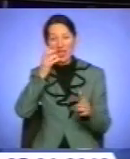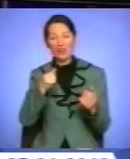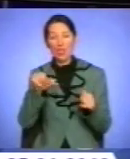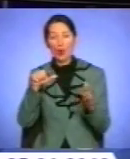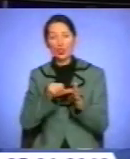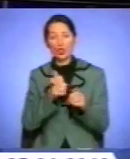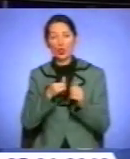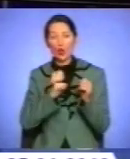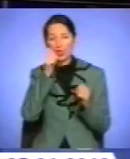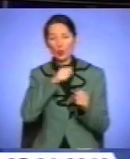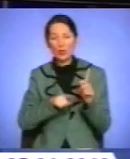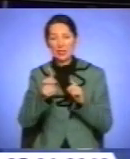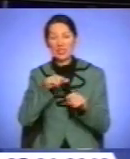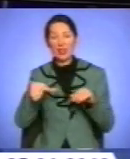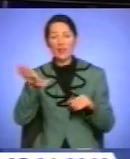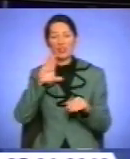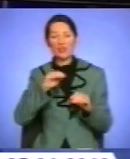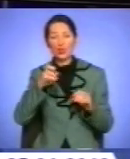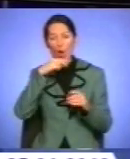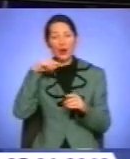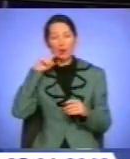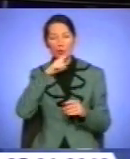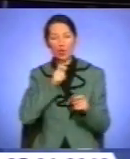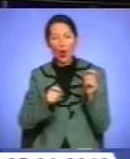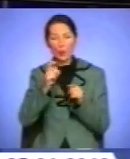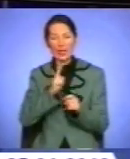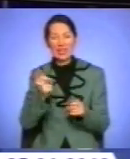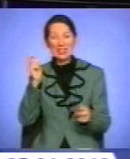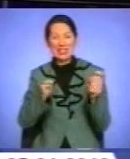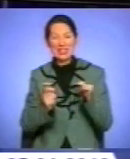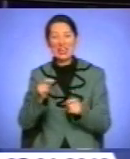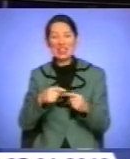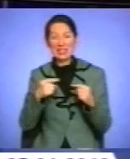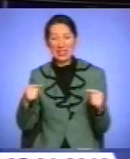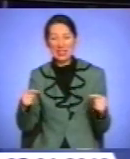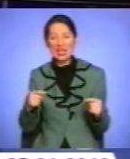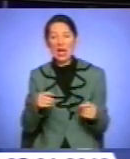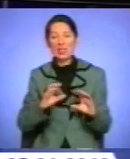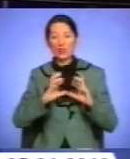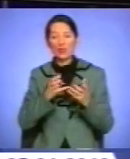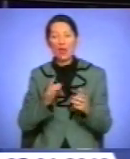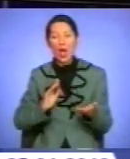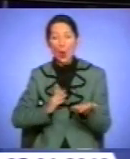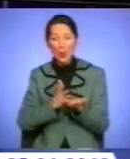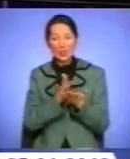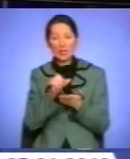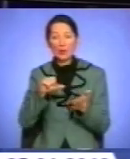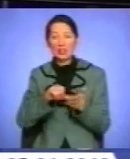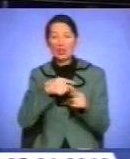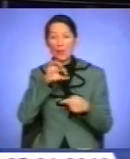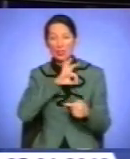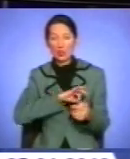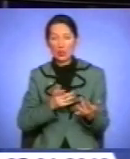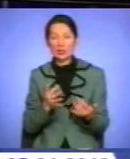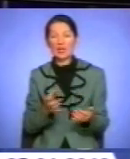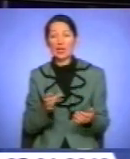засіданні Всесвітнього економічного форуму, на який з'їжджається низка світових політиків та представників бізнесу. Наскільки плідним був